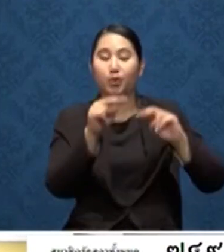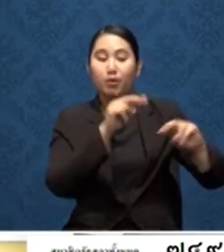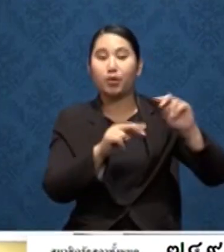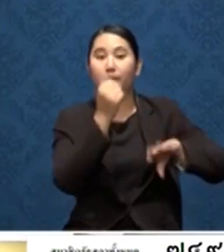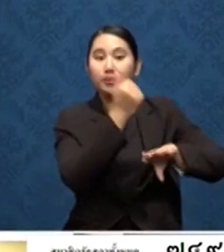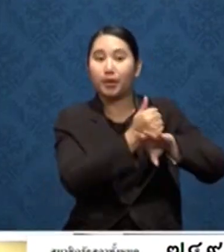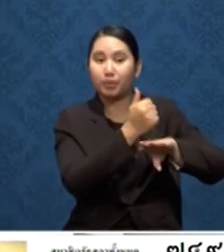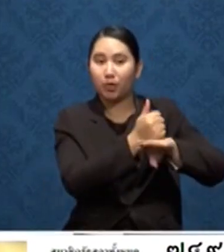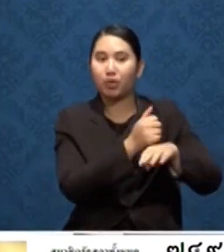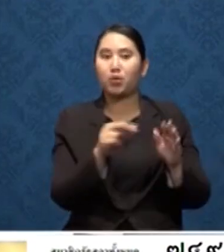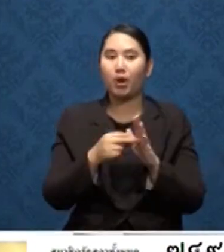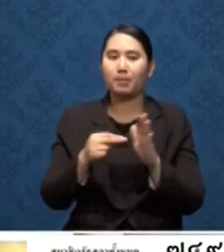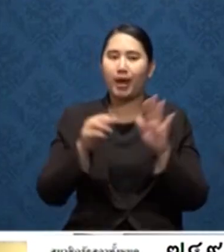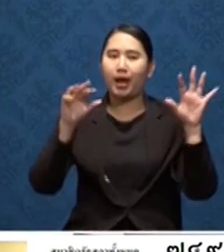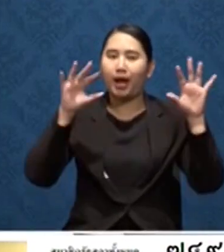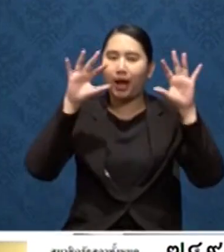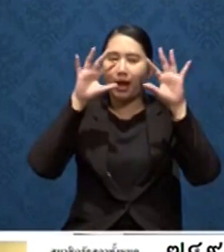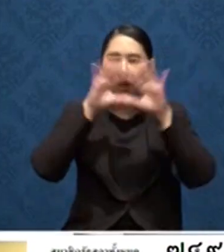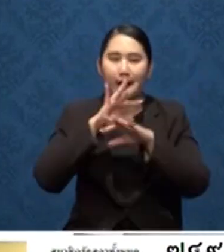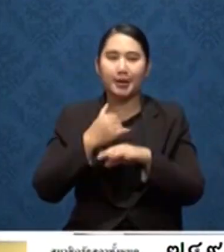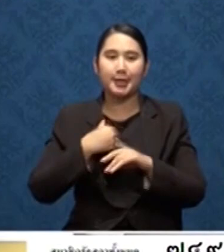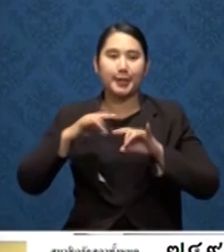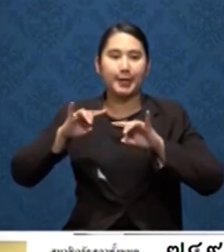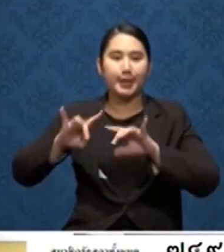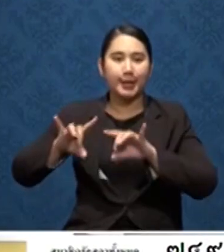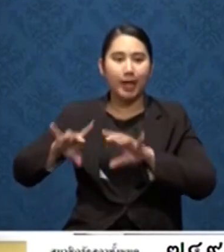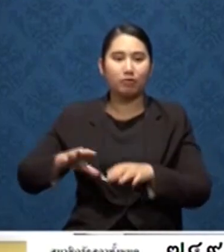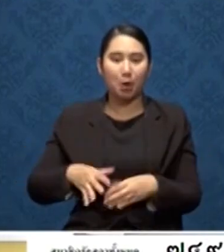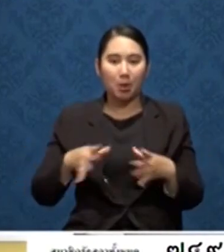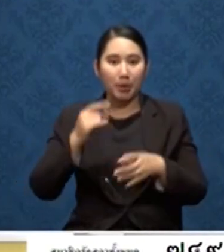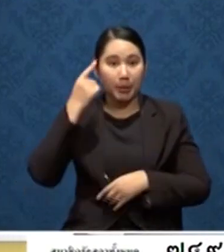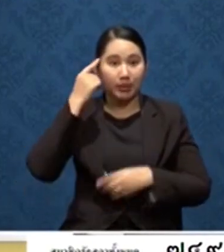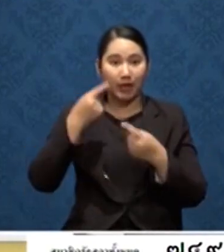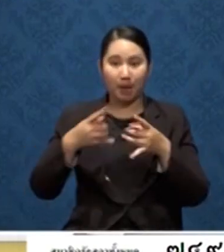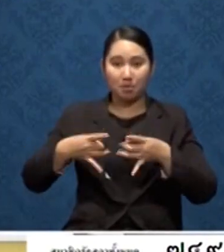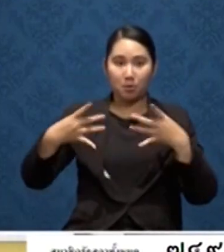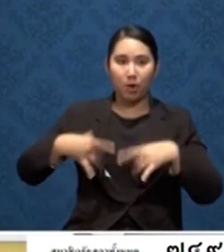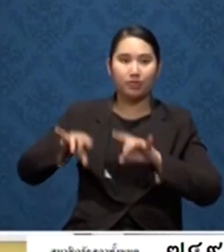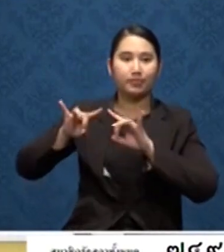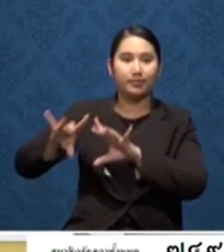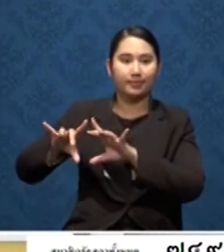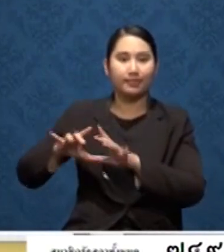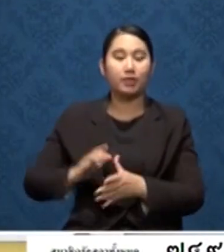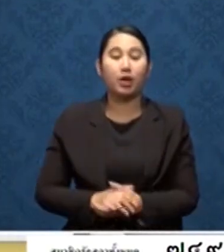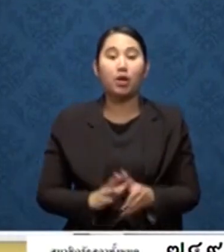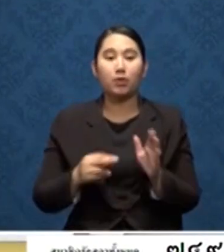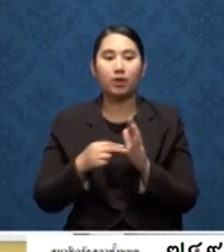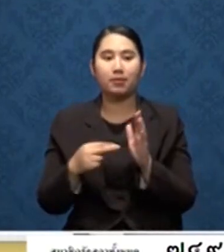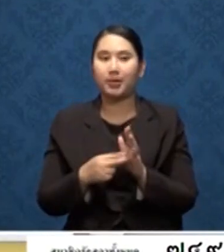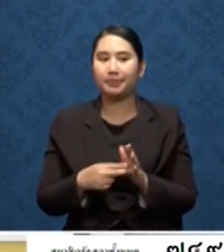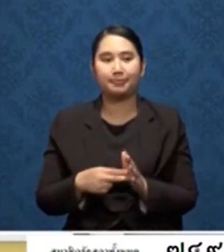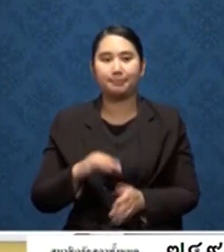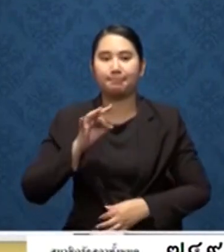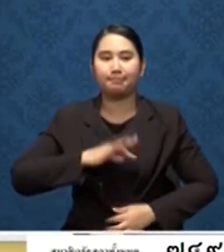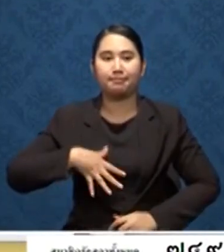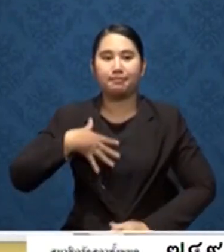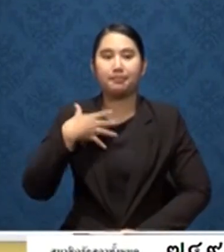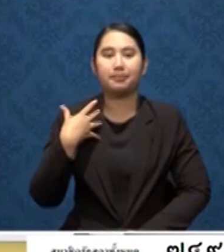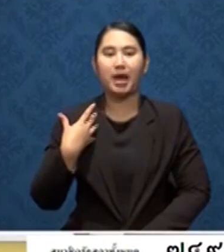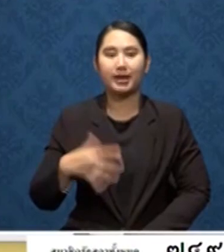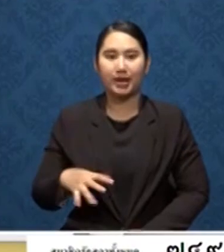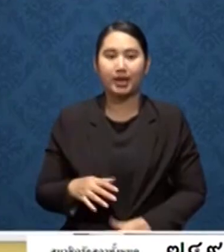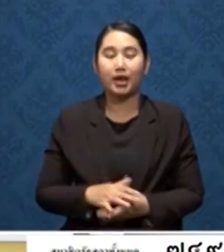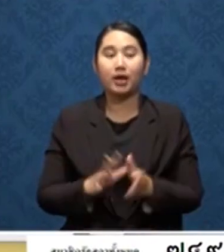กลับถูกใช้เป็นเครื่องมือในการกลั่นแกล้งฝ่ายตรงข้ามซึ่งทั้งหมดนี้ก็ล้วนไม่ส่งผลดีต่อสถานะ